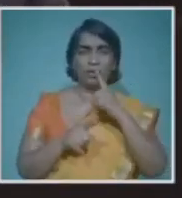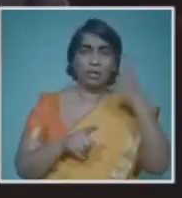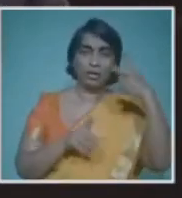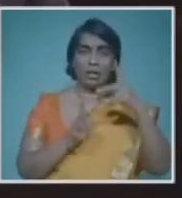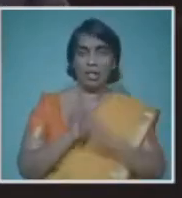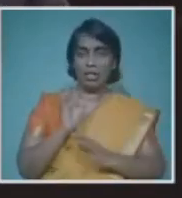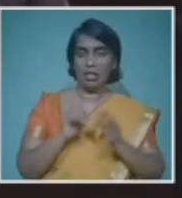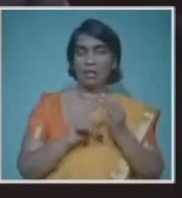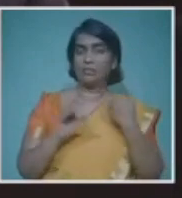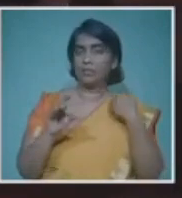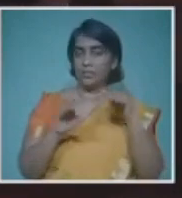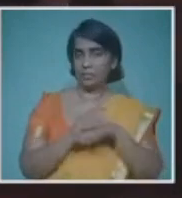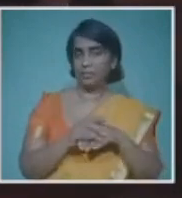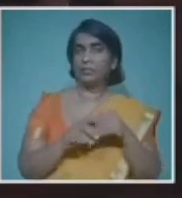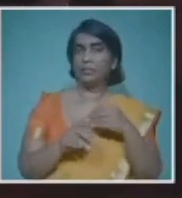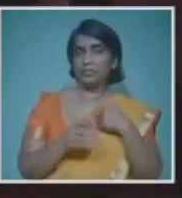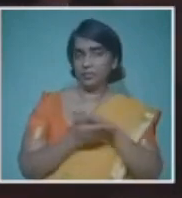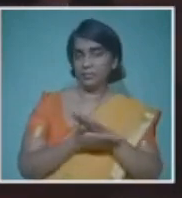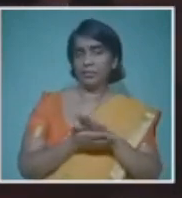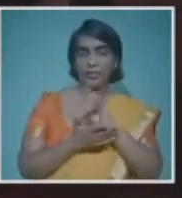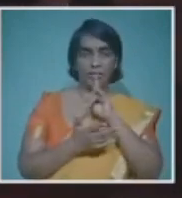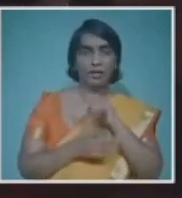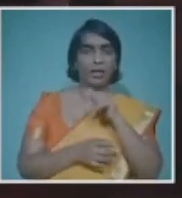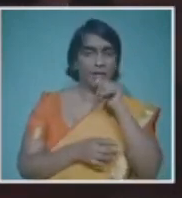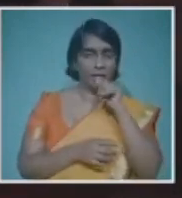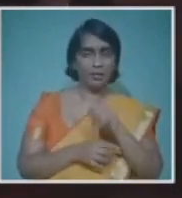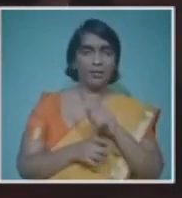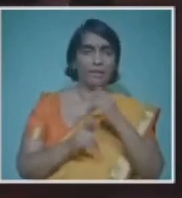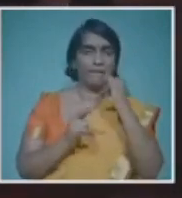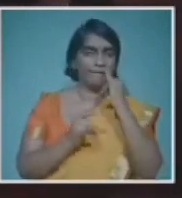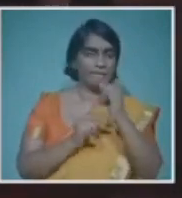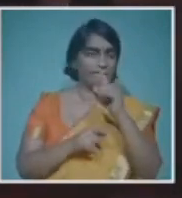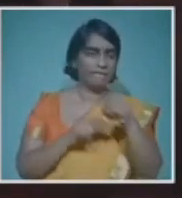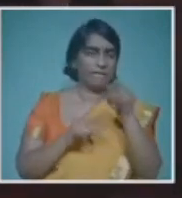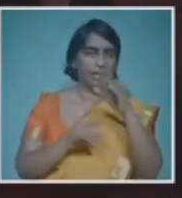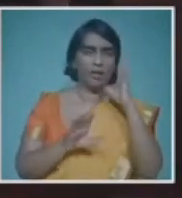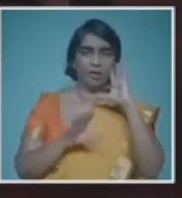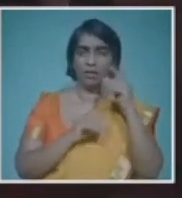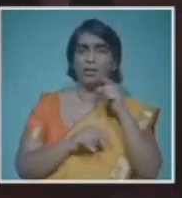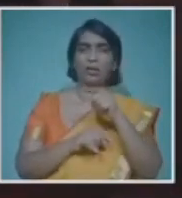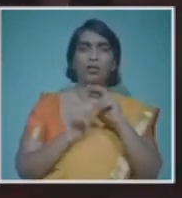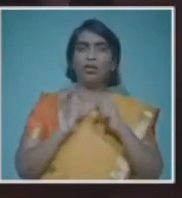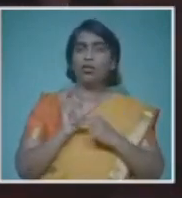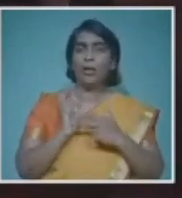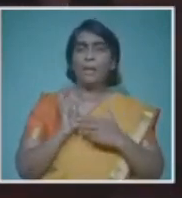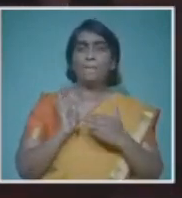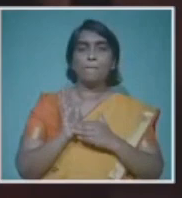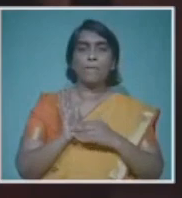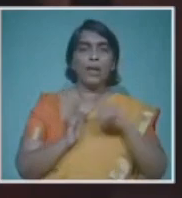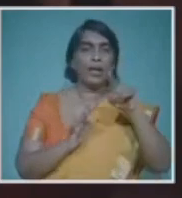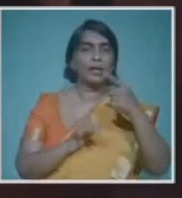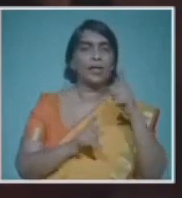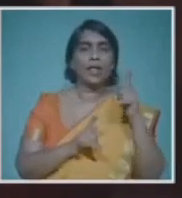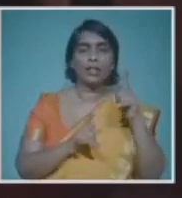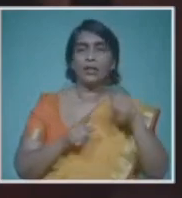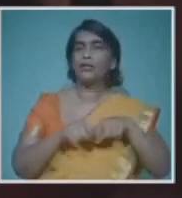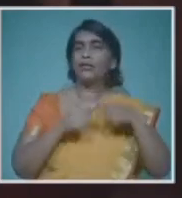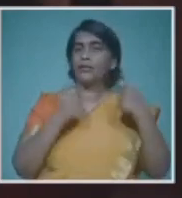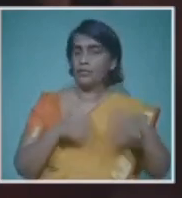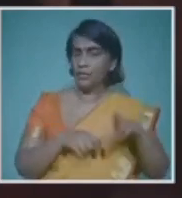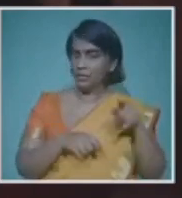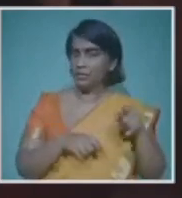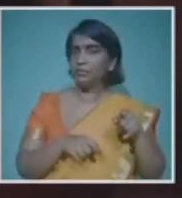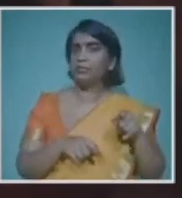අපතිවරයා විදියට කටයුතු කරපු නිසා ඒක නිවැරදි කරන්න ඕන අමුතුම අත්‍තර ඔබතුමාට කවුරු හරි වැරදි තොරතුරු දීලා ඒ ව්‍යාපෘතිය ඩොලර් මිලියන 170ක් වියදම් කරලා